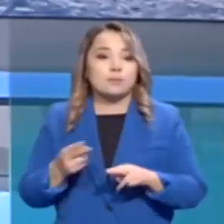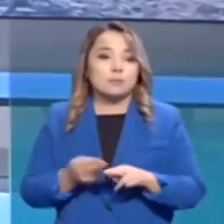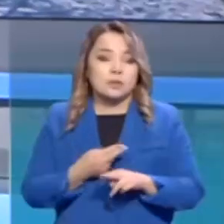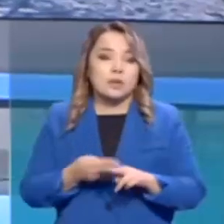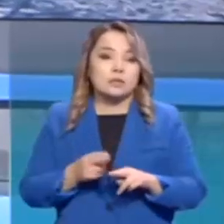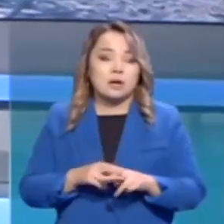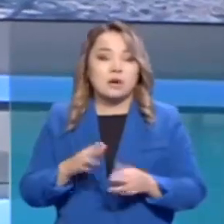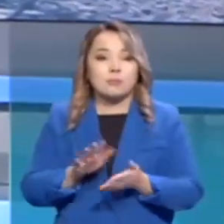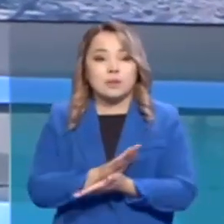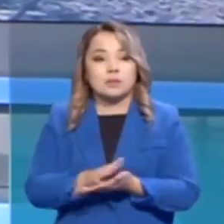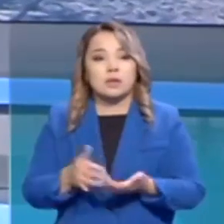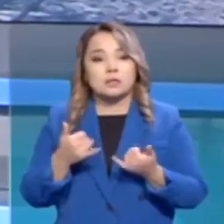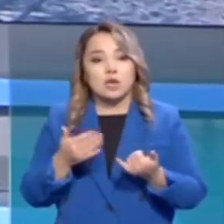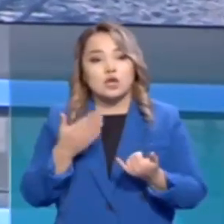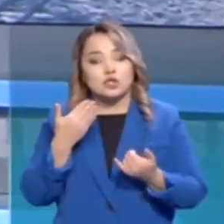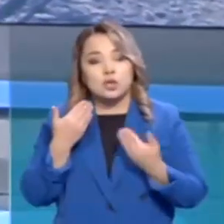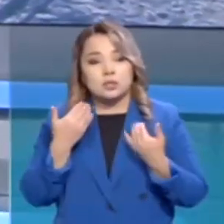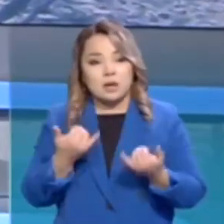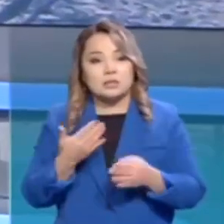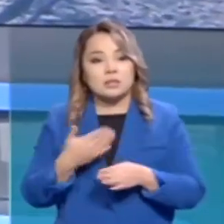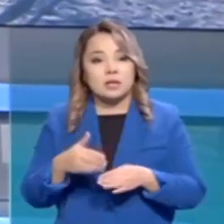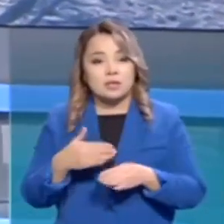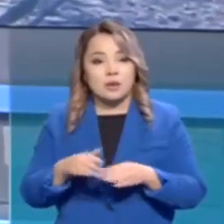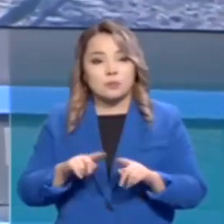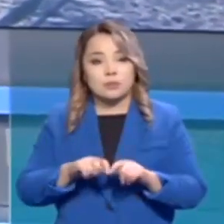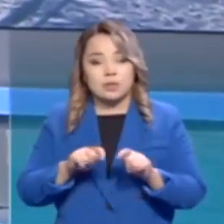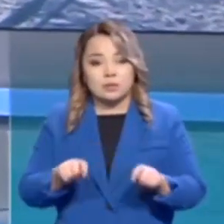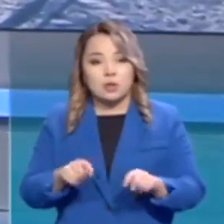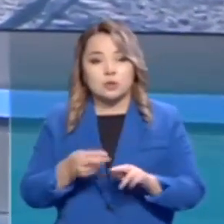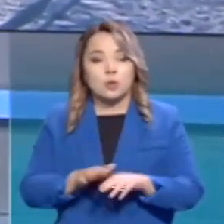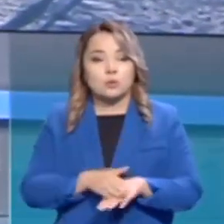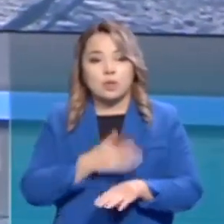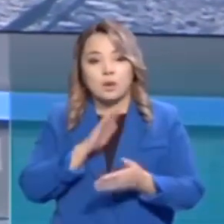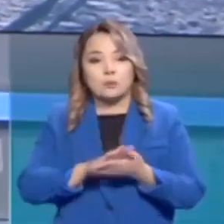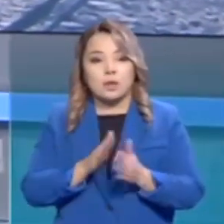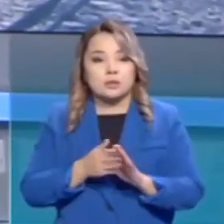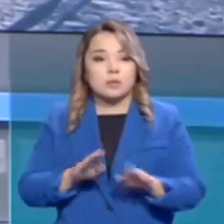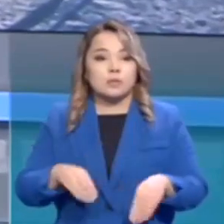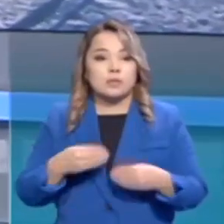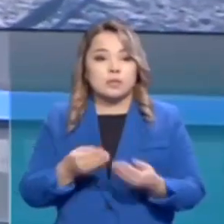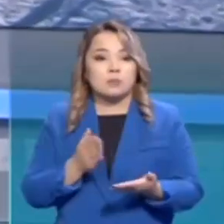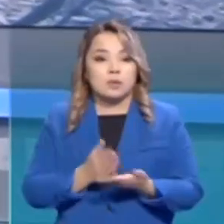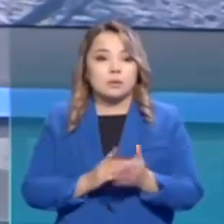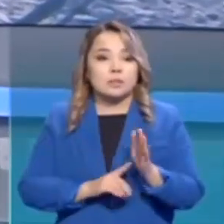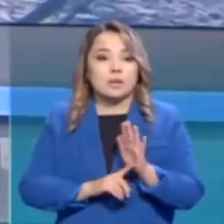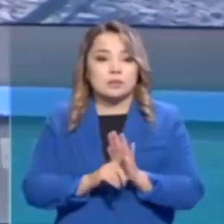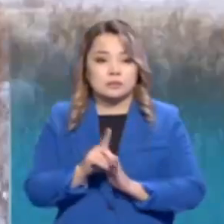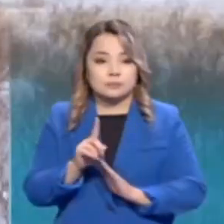гранттар, жеңілдетілген несие, сондай-ақ жер телімдері ұзақ мерзімге беріле бастады.